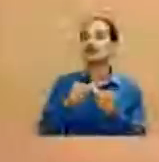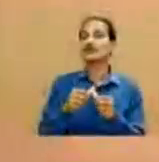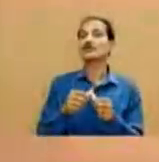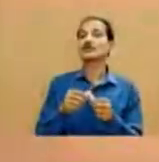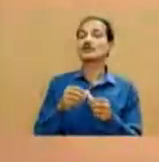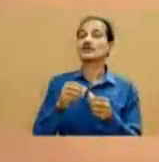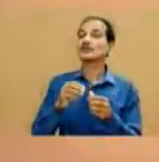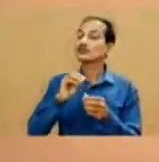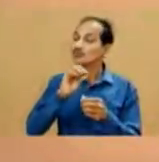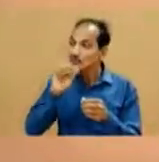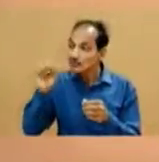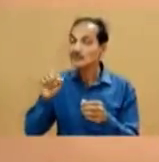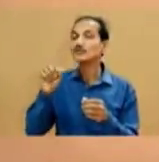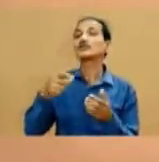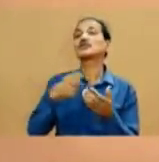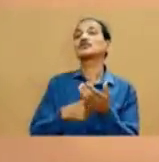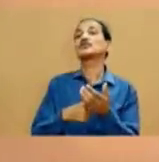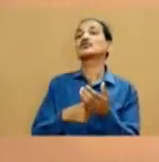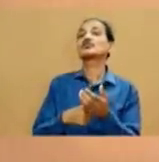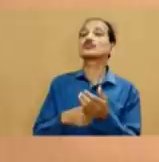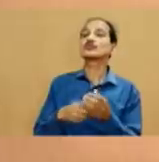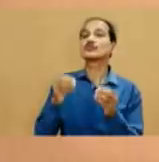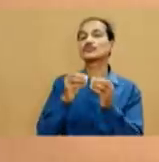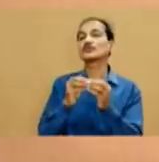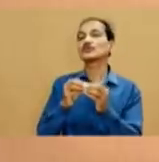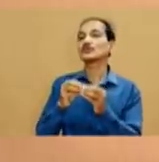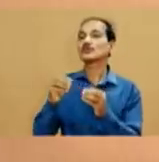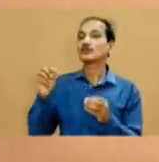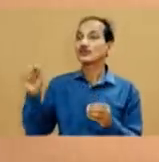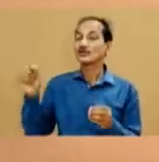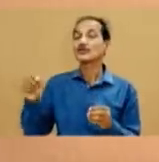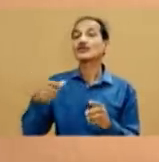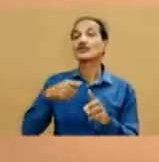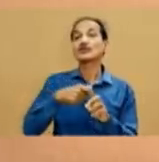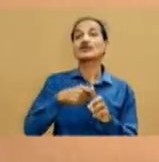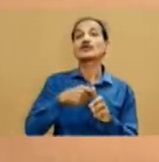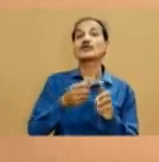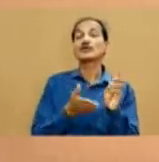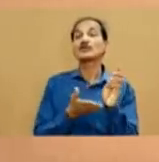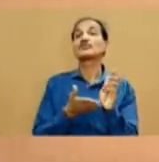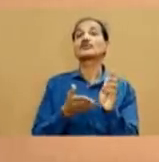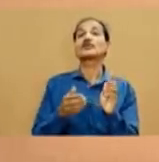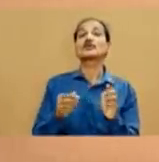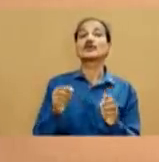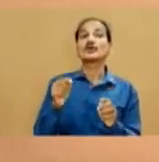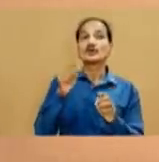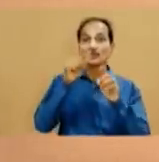କେନ୍ଦ୍ରାପଡ଼ାରେ ରାଧାନଗର, ବଳଭଦ୍ରପୁର, ଶୀତଳେଶ୍ୱର, ଶୀତଳସ୍ତମ୍ଭ,